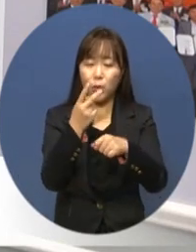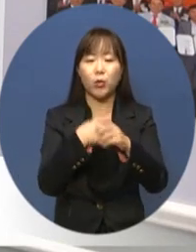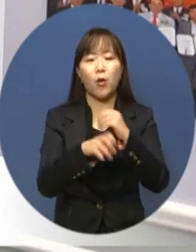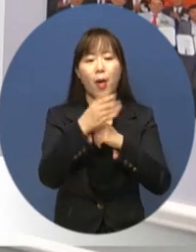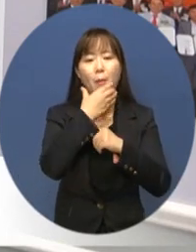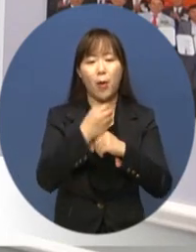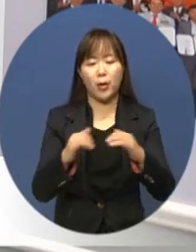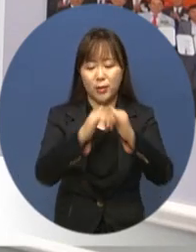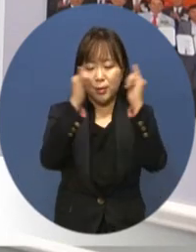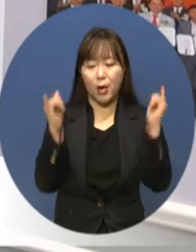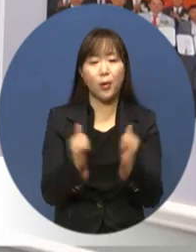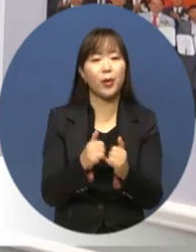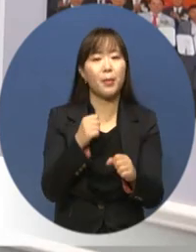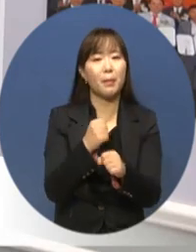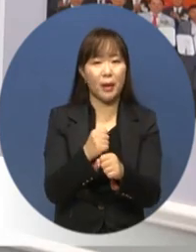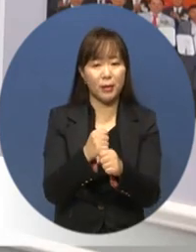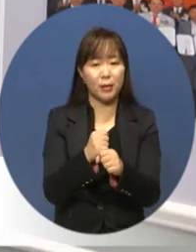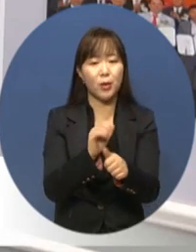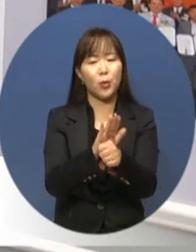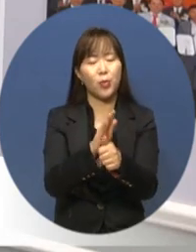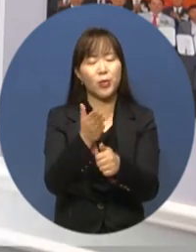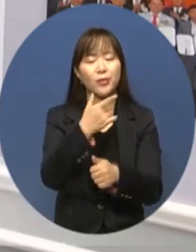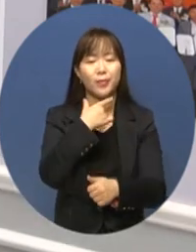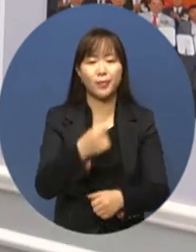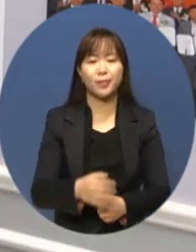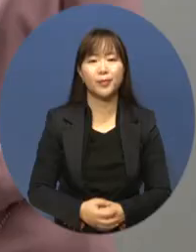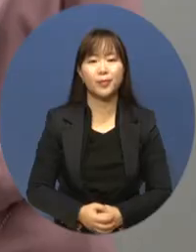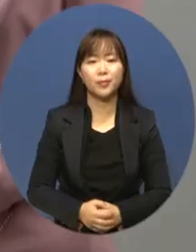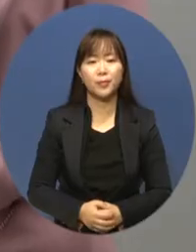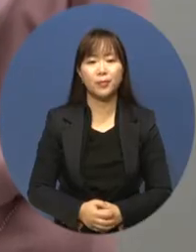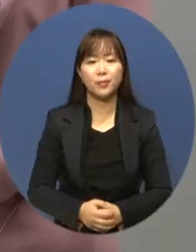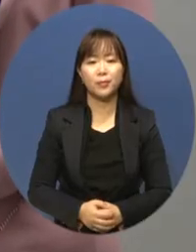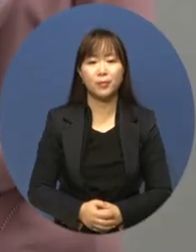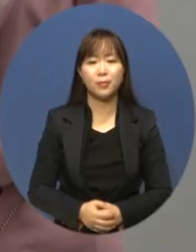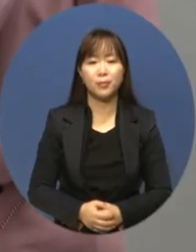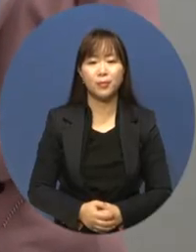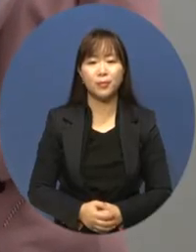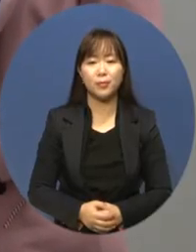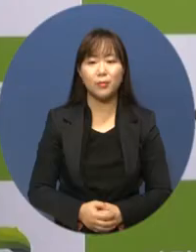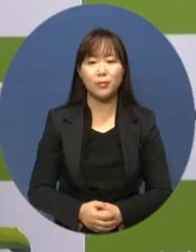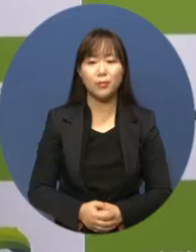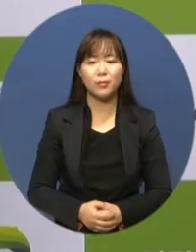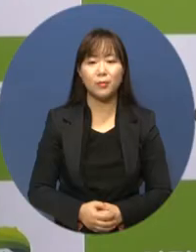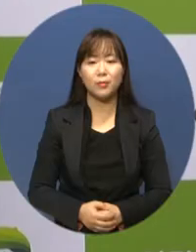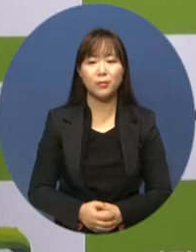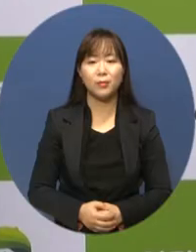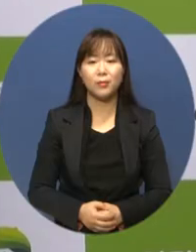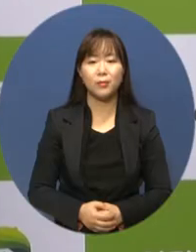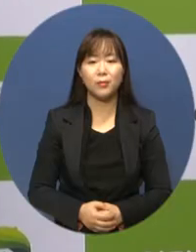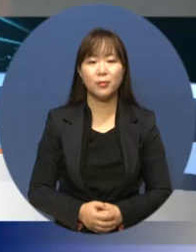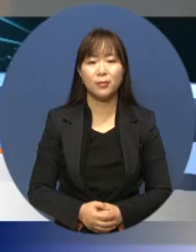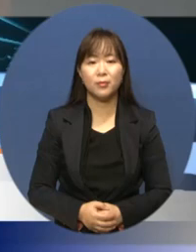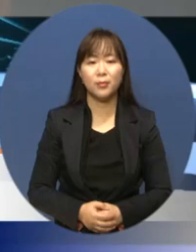더 행복한 사회를 만드는 데 기여를 했으면 좋겠습니다. 복지TV 뉴스 김유나입니다.